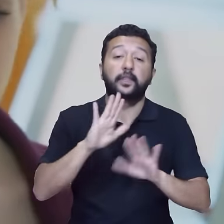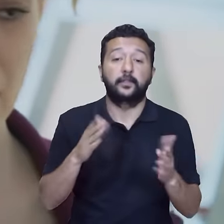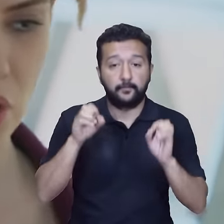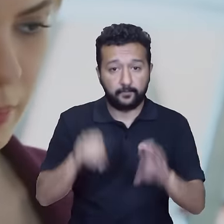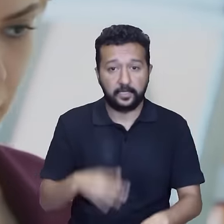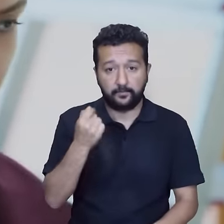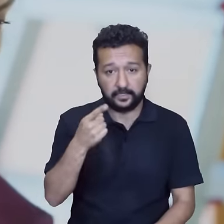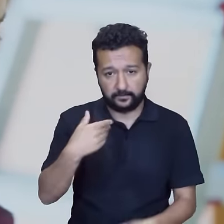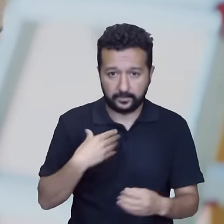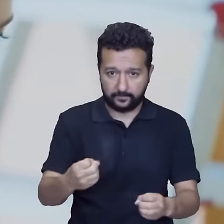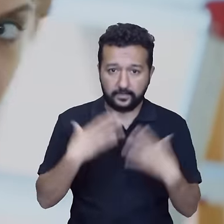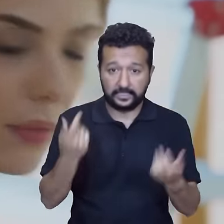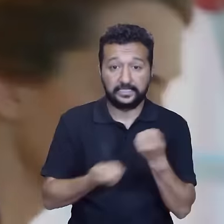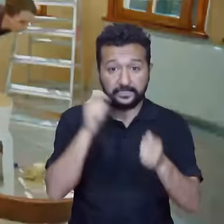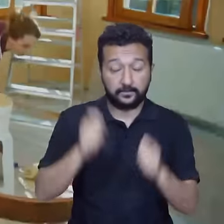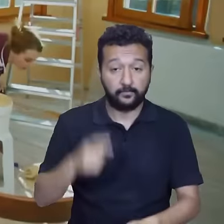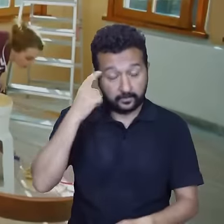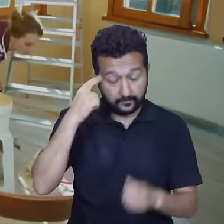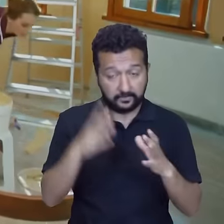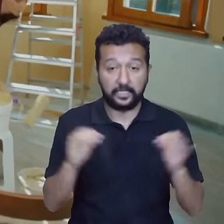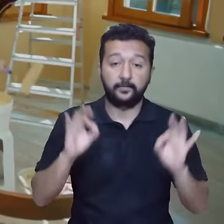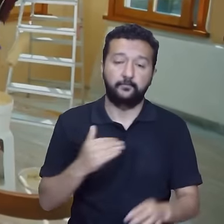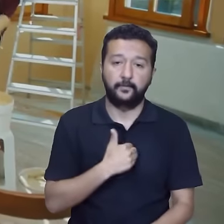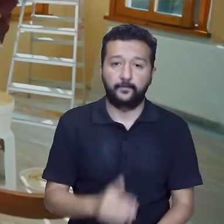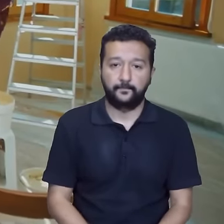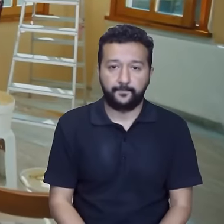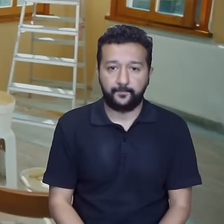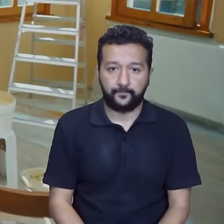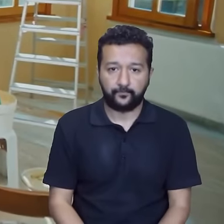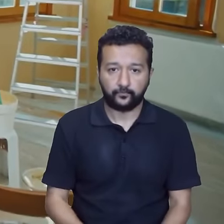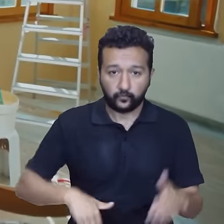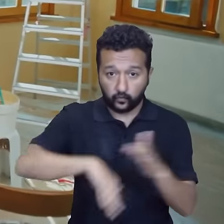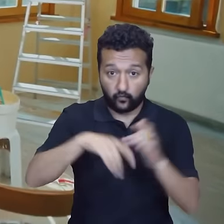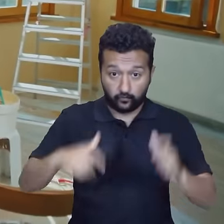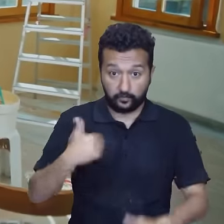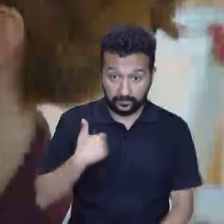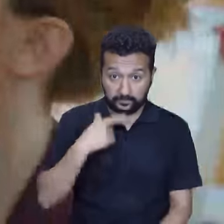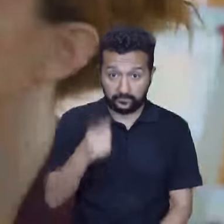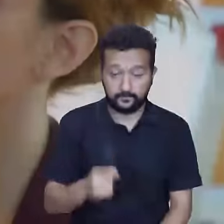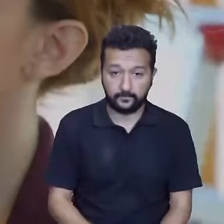Ya bırak birazcık beni, hadi iş yapayım, kafamı dağıtayım ben. Kovuyor musun beni?